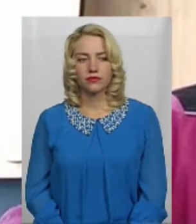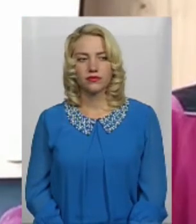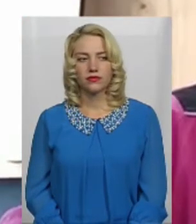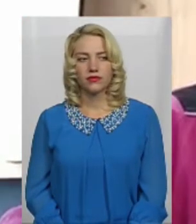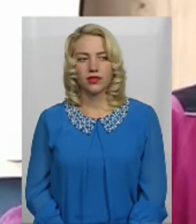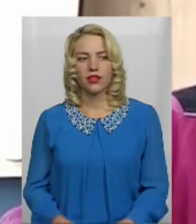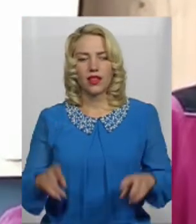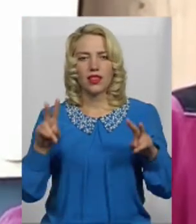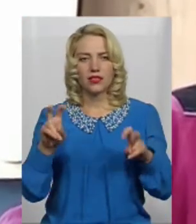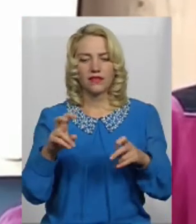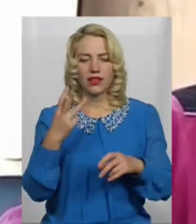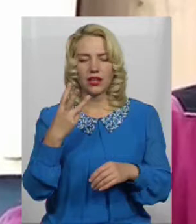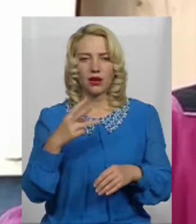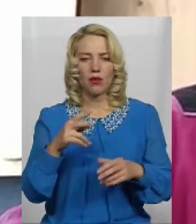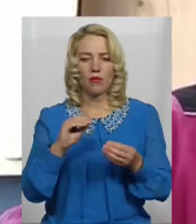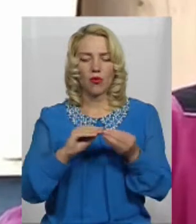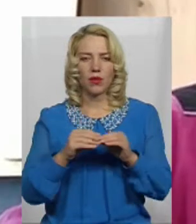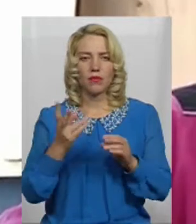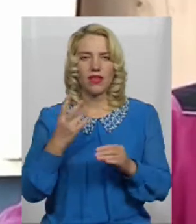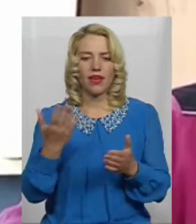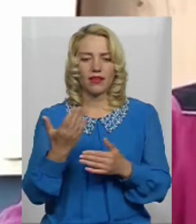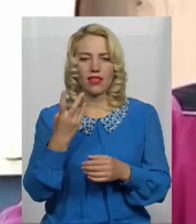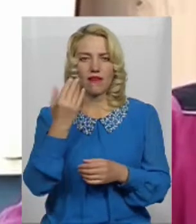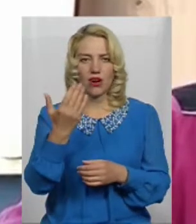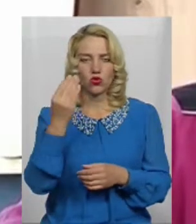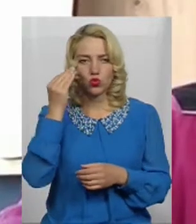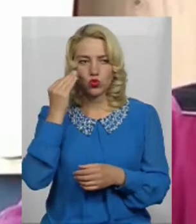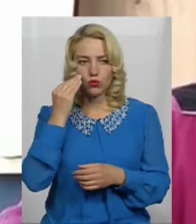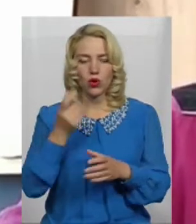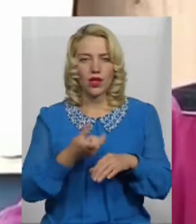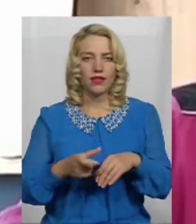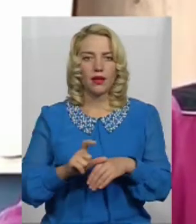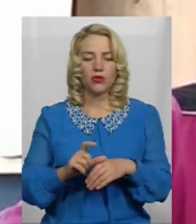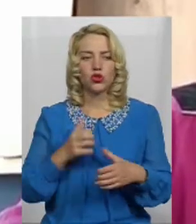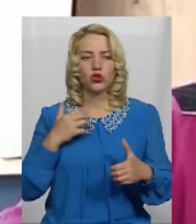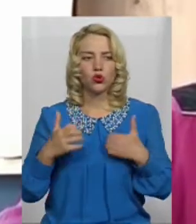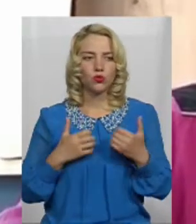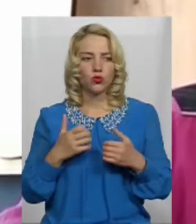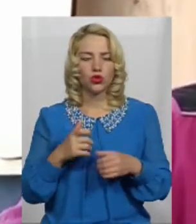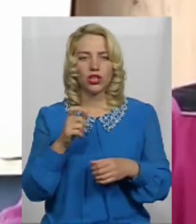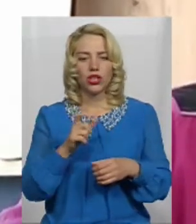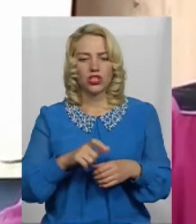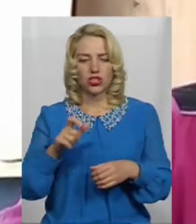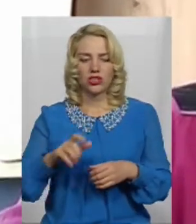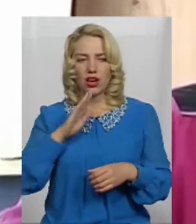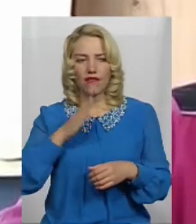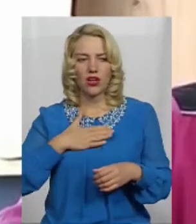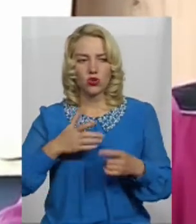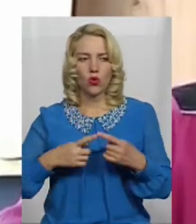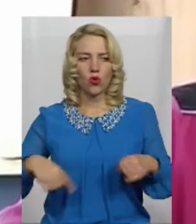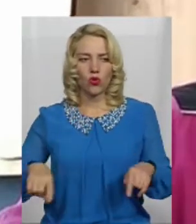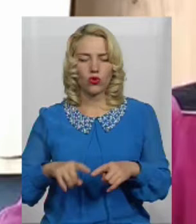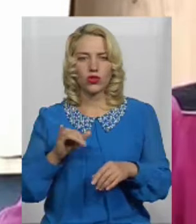Назвіть, будь ласка, три проблеми, які, на вашу думку, найбільше турбують зараз жителів нашого округу.